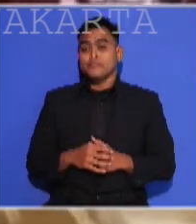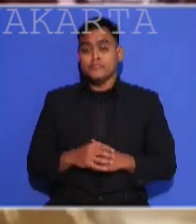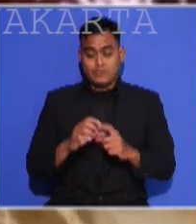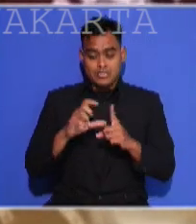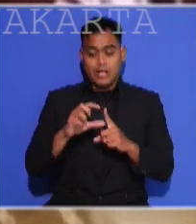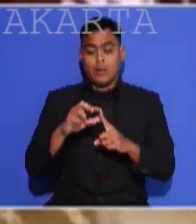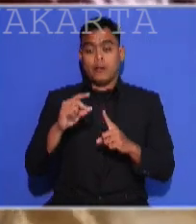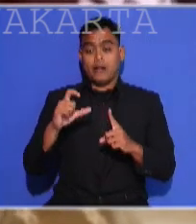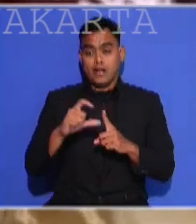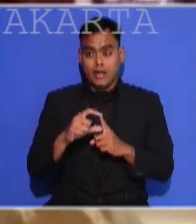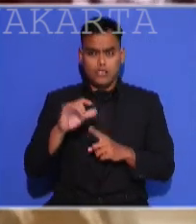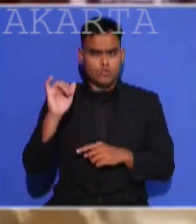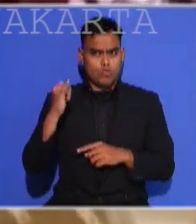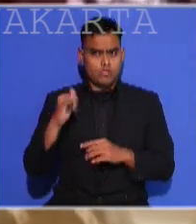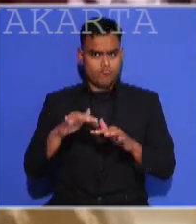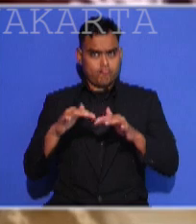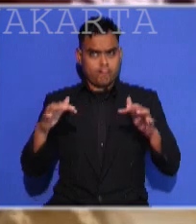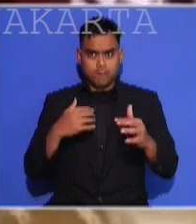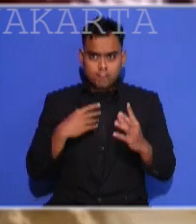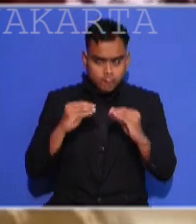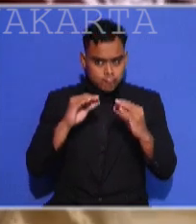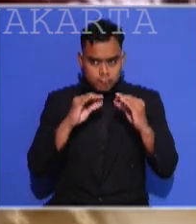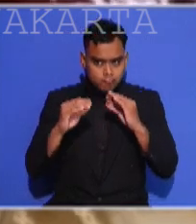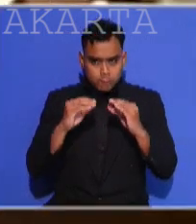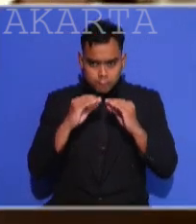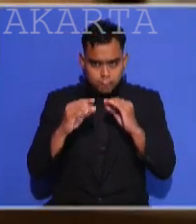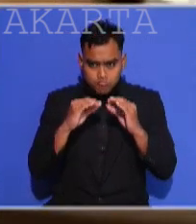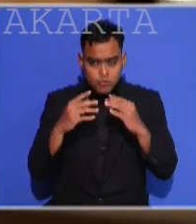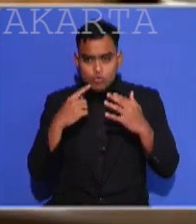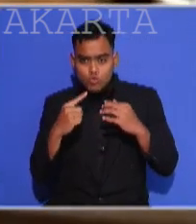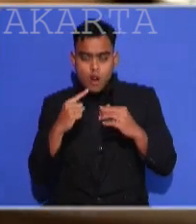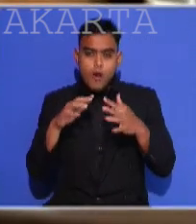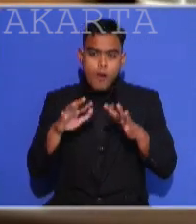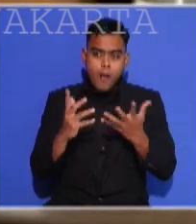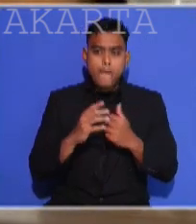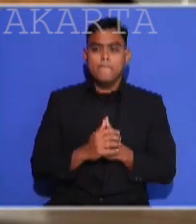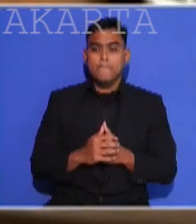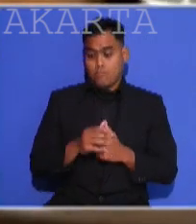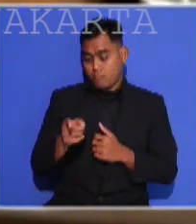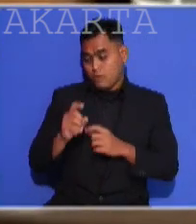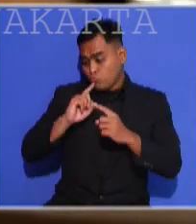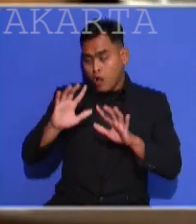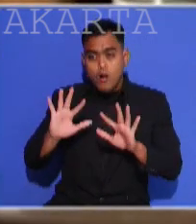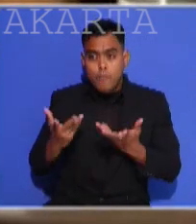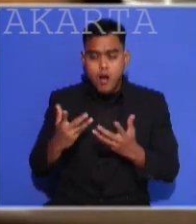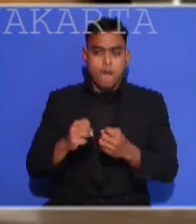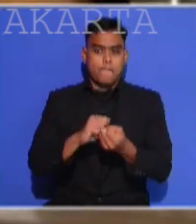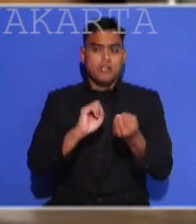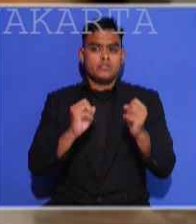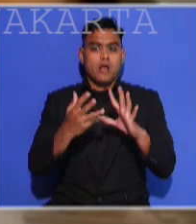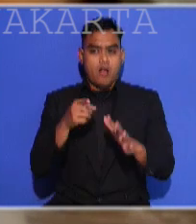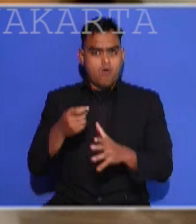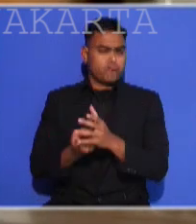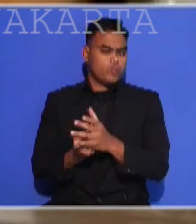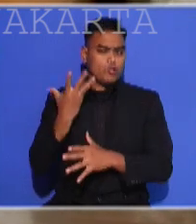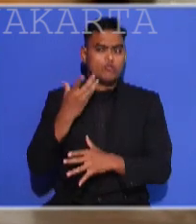konferensi pers di ruang komisi adprddiy mengatakan bencana alam yang besar seperti erupsi gunung merapi tahun